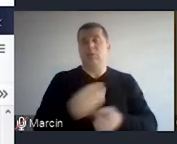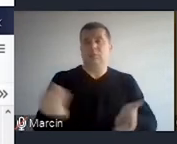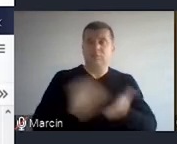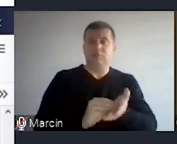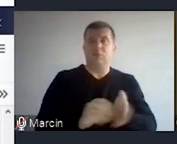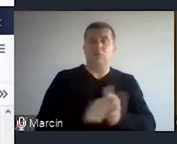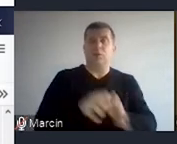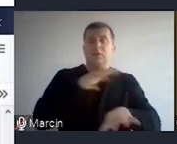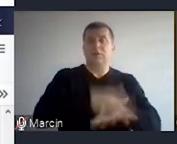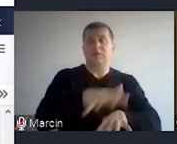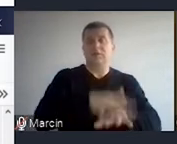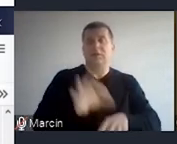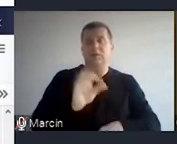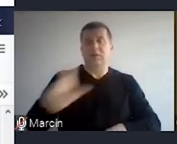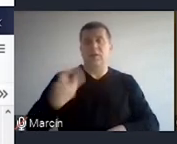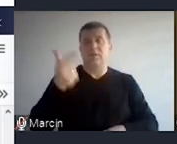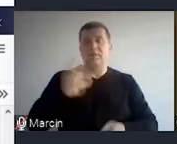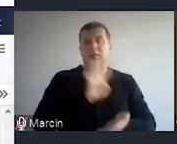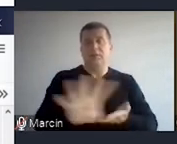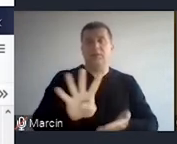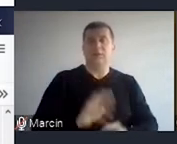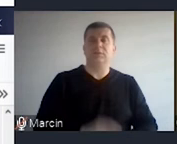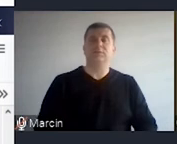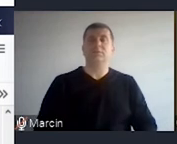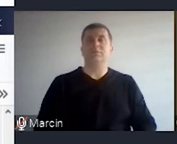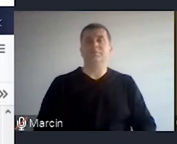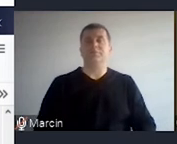do systemu SL